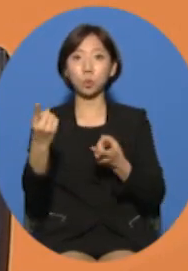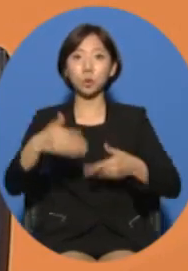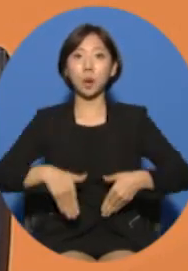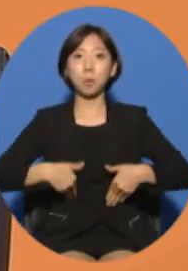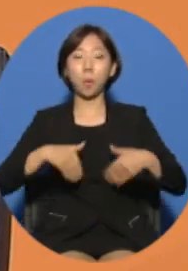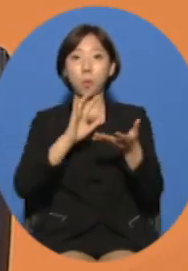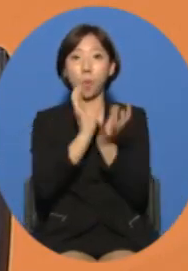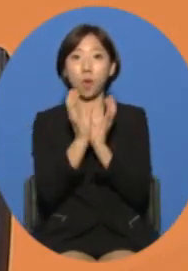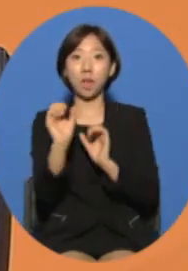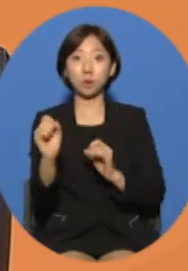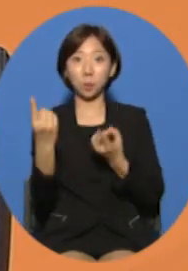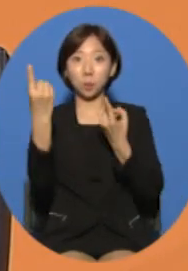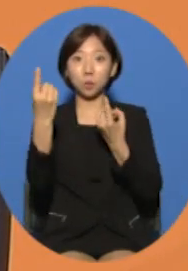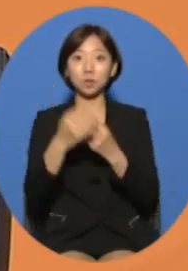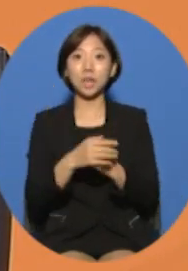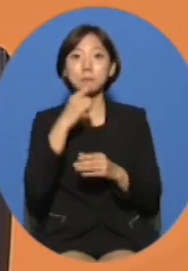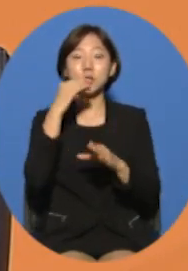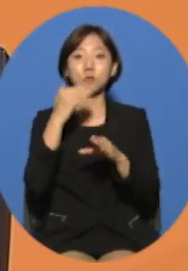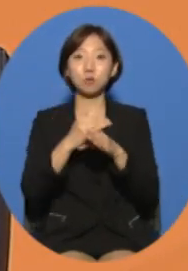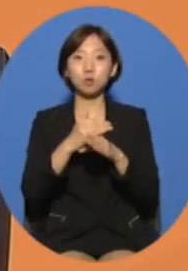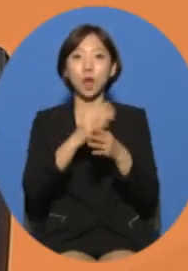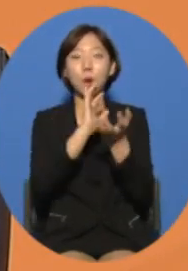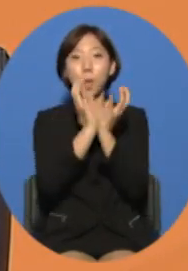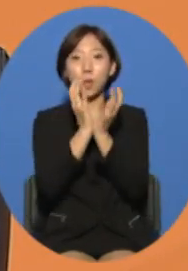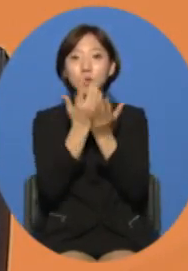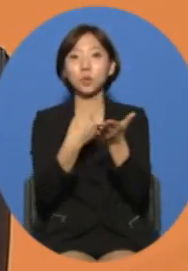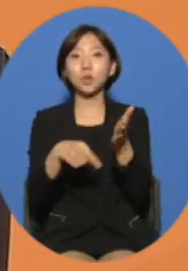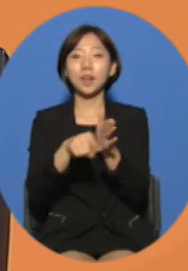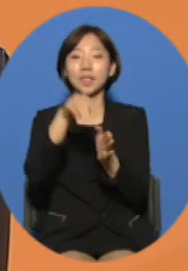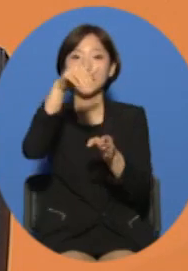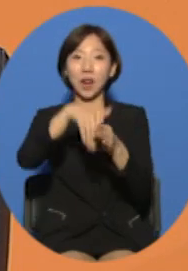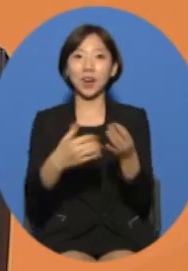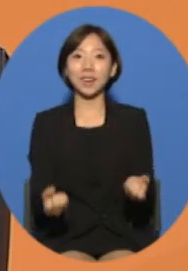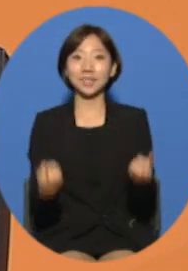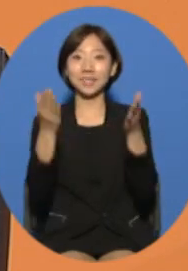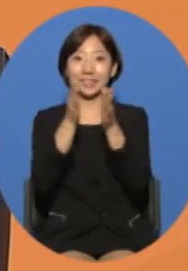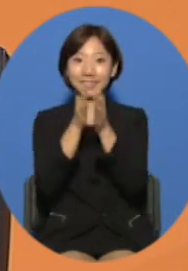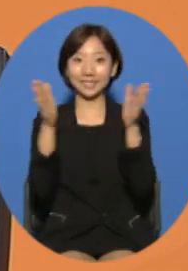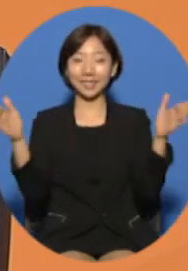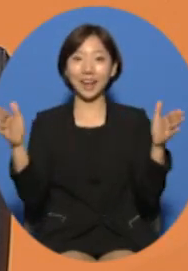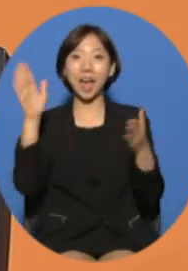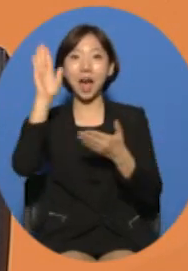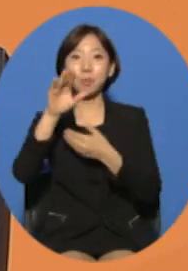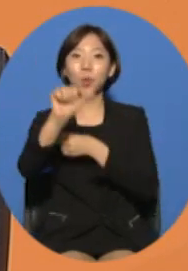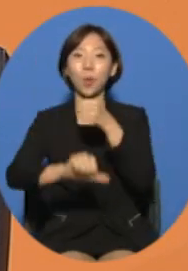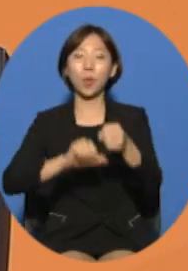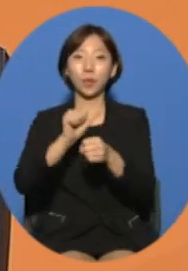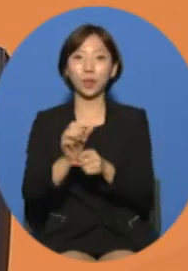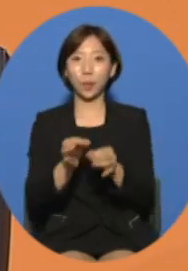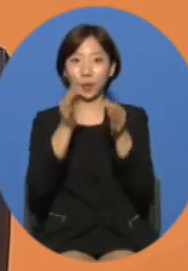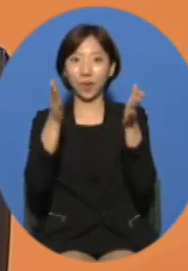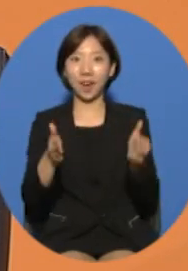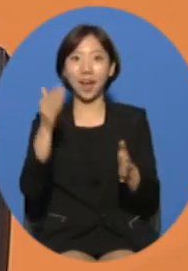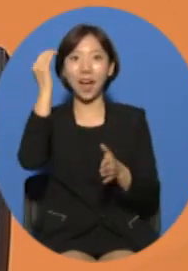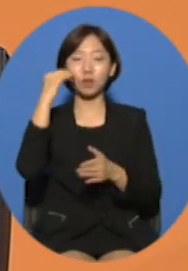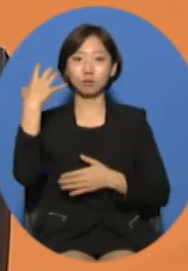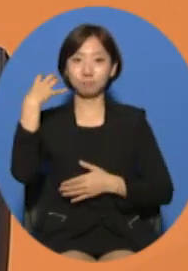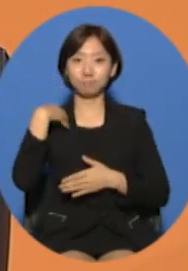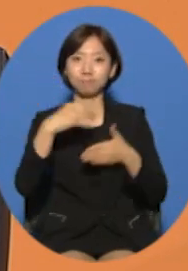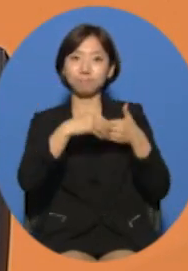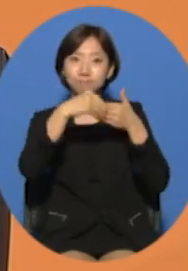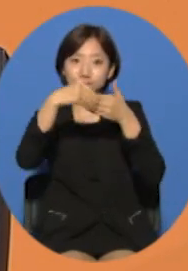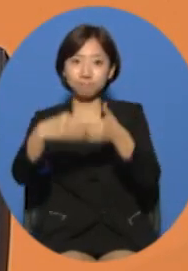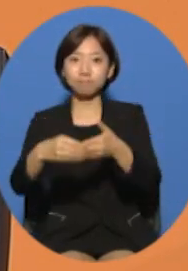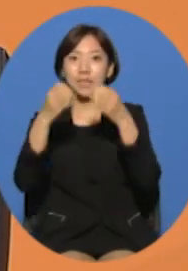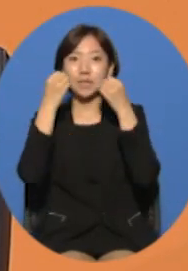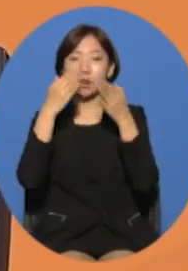함께 민주주의의 꽃을 피우기 위한 선거 축제가 시작됐습니다. 네, 앞으로 5년 동안 대한민국을 이끌어갈